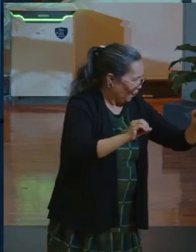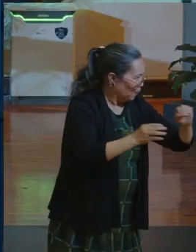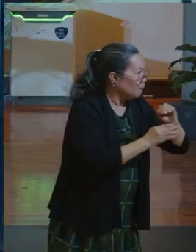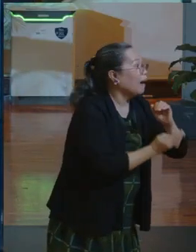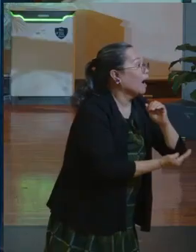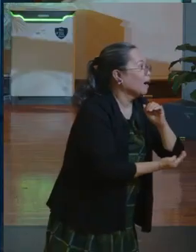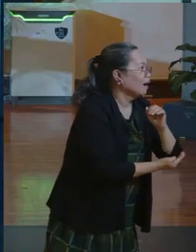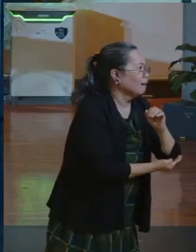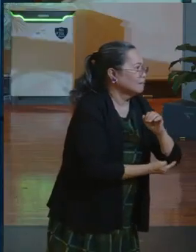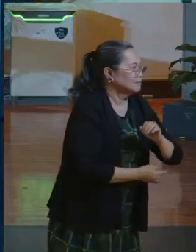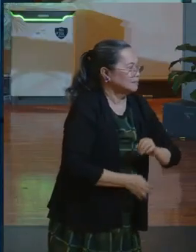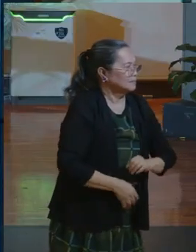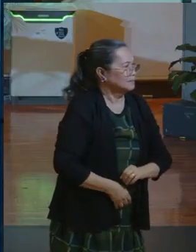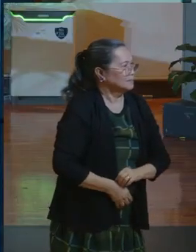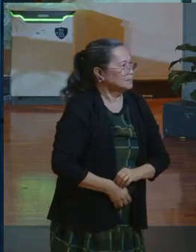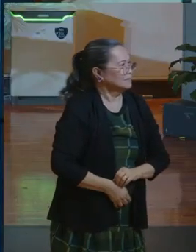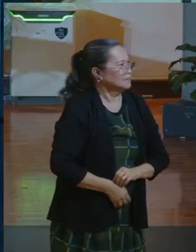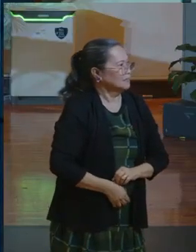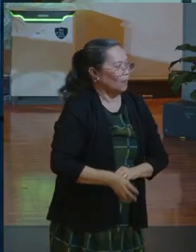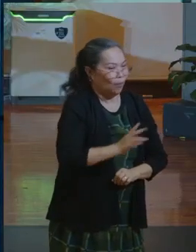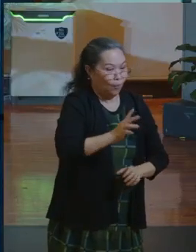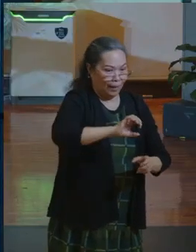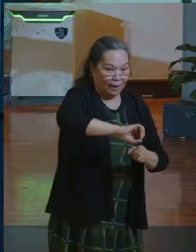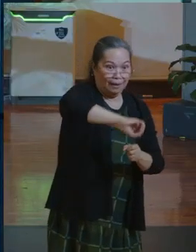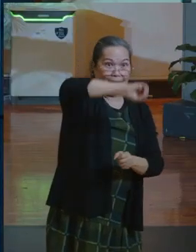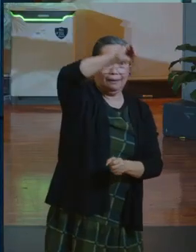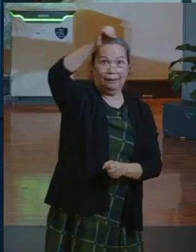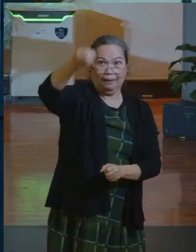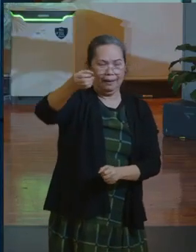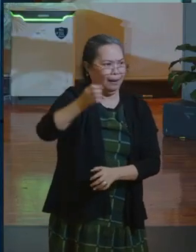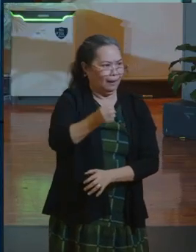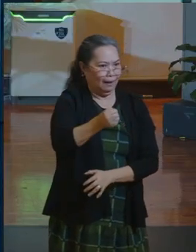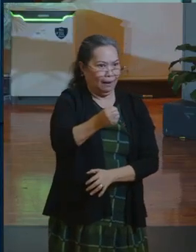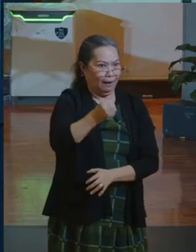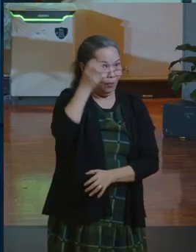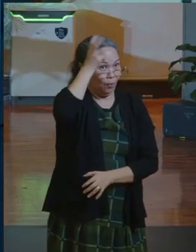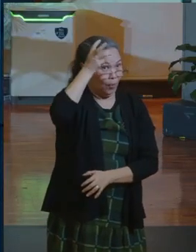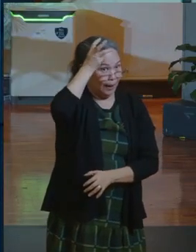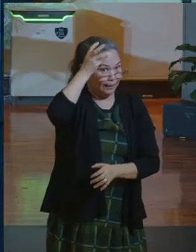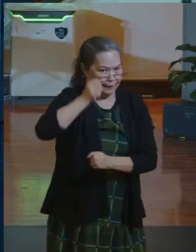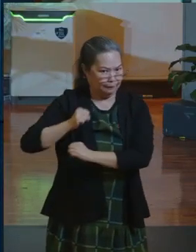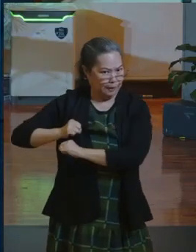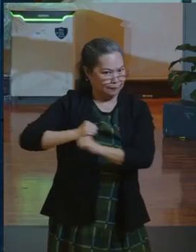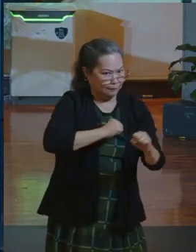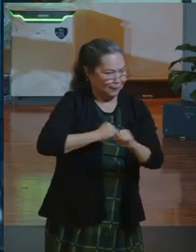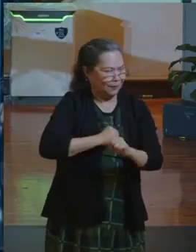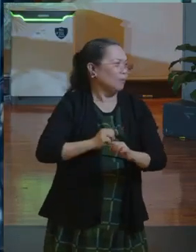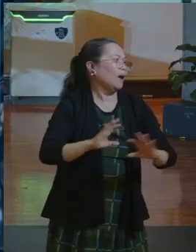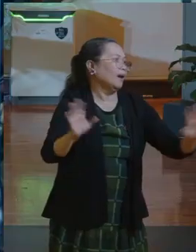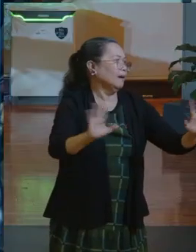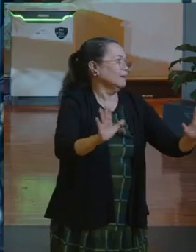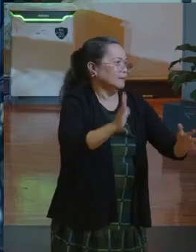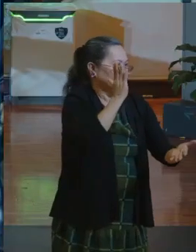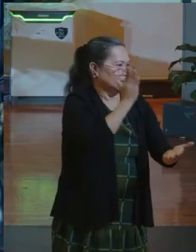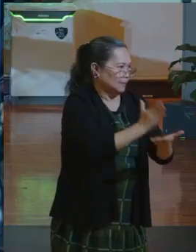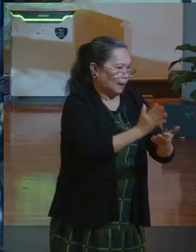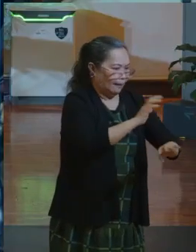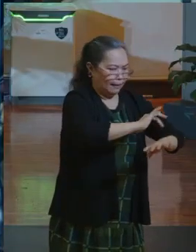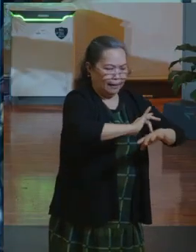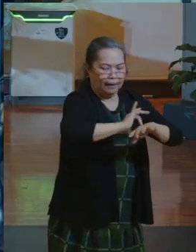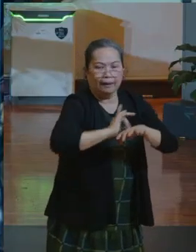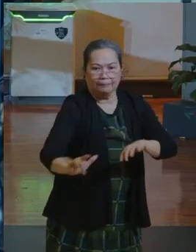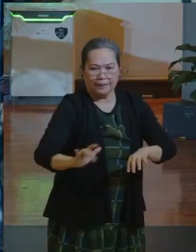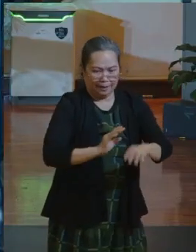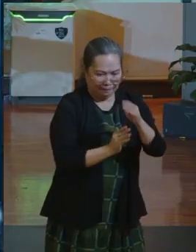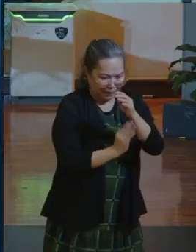pang hawik ng mga wild animals, nor pack, walang lalagyan na